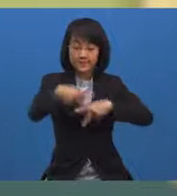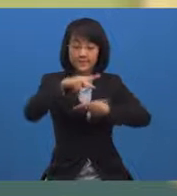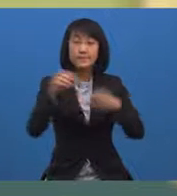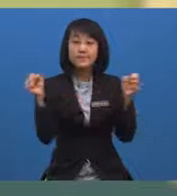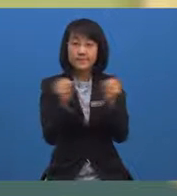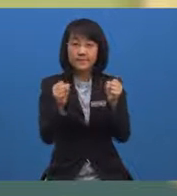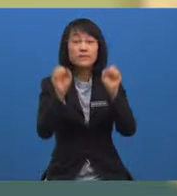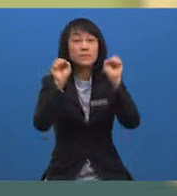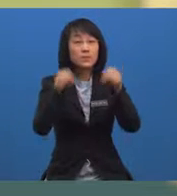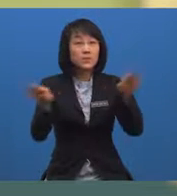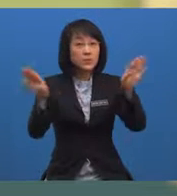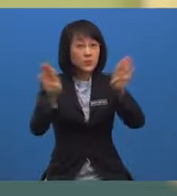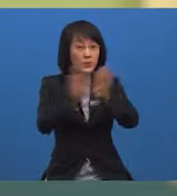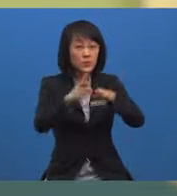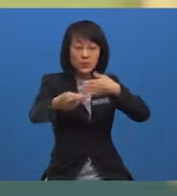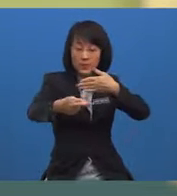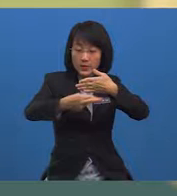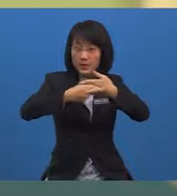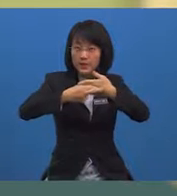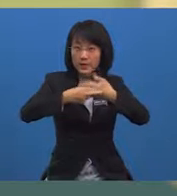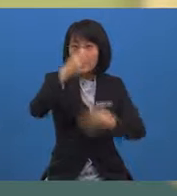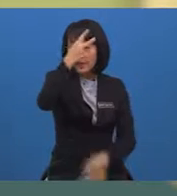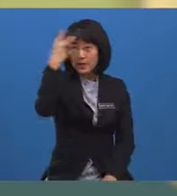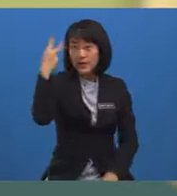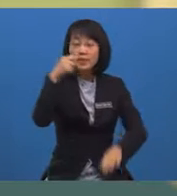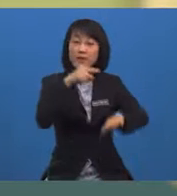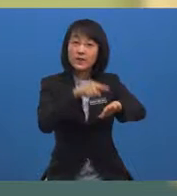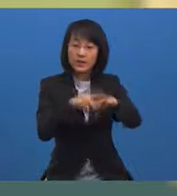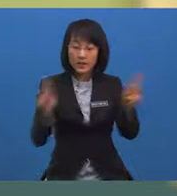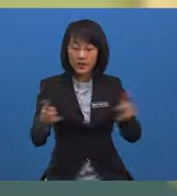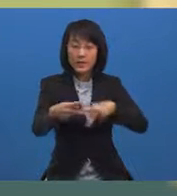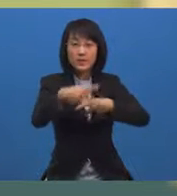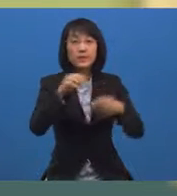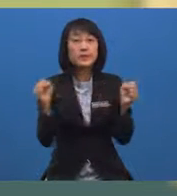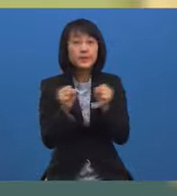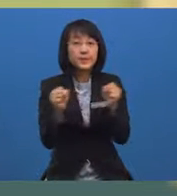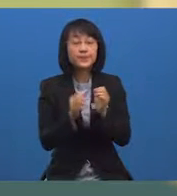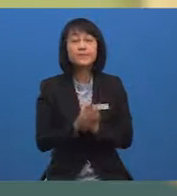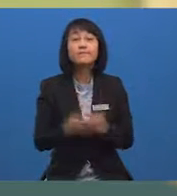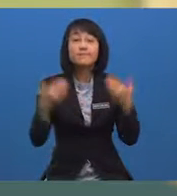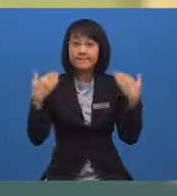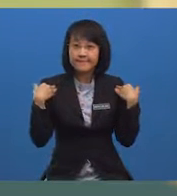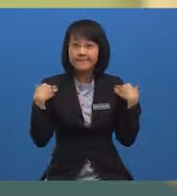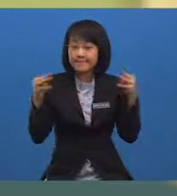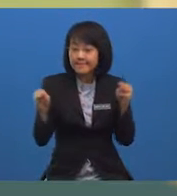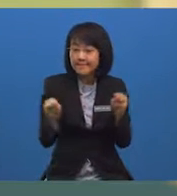ditutup rapat kerana di peti sejuk terdapat magnet.